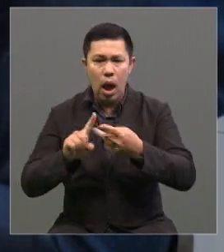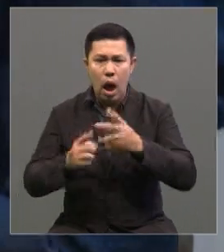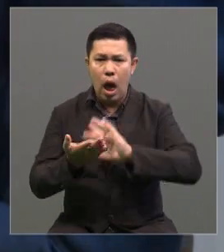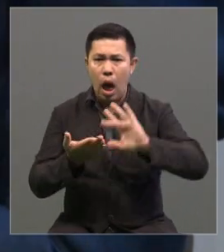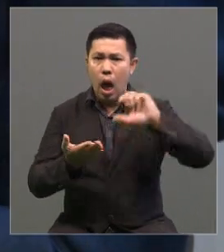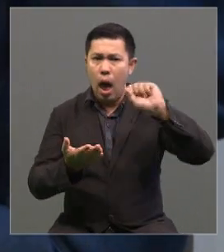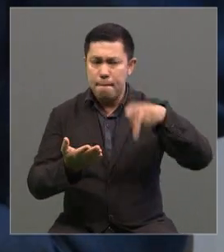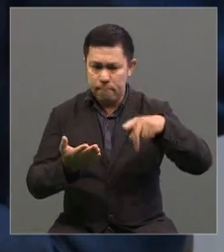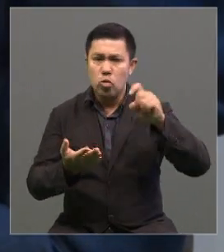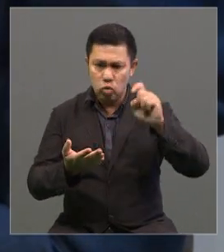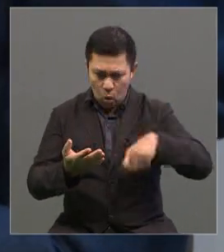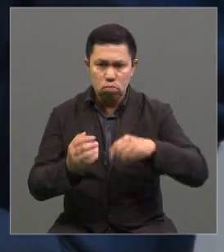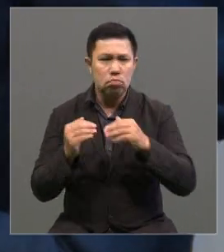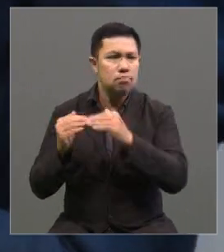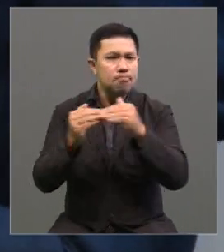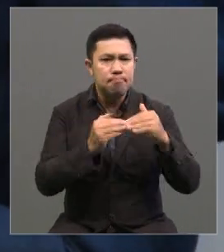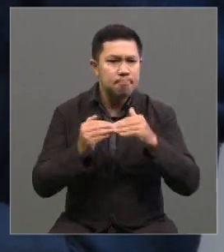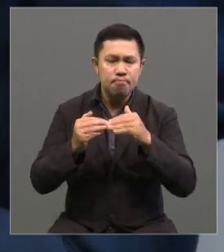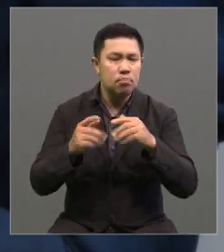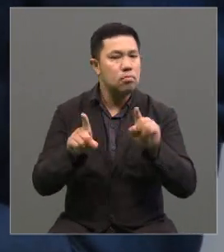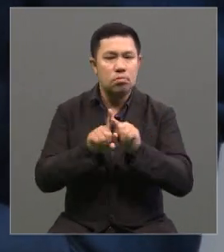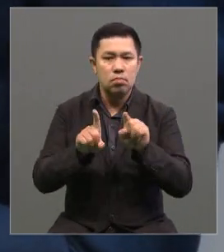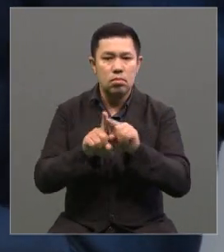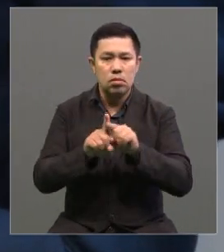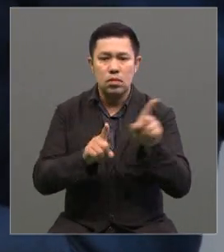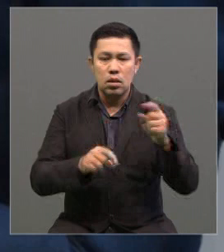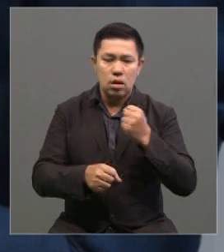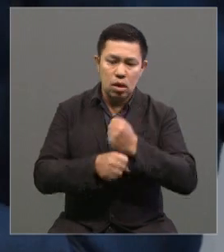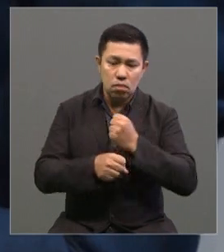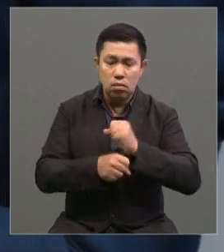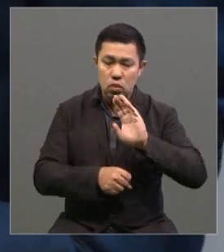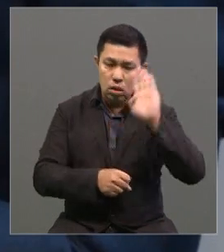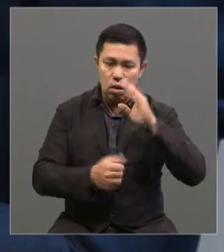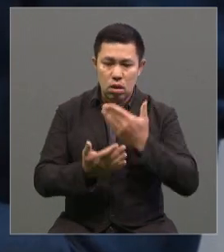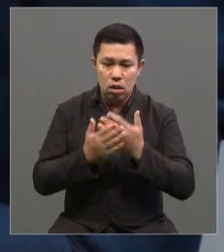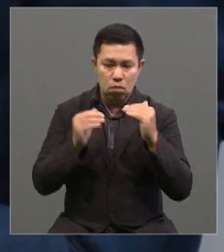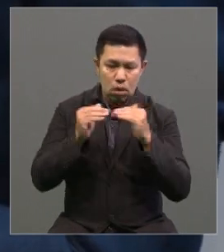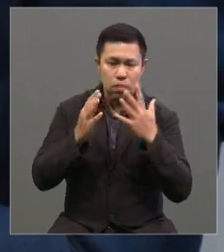อันนี้มองว่าต้องมีแอปที่ทุกคนใช้ได้หมดไม่ให้ผู้ประกอบการเสียเปรียบด้วยค่ะ